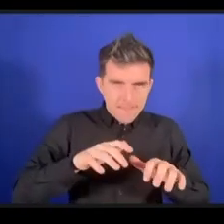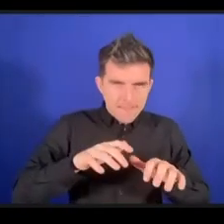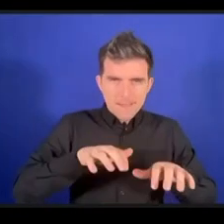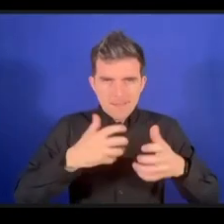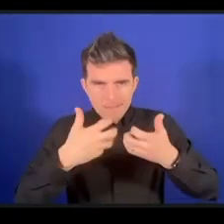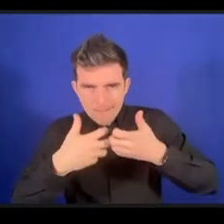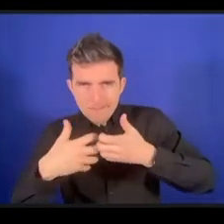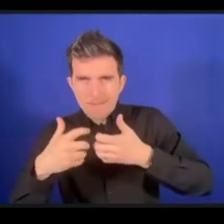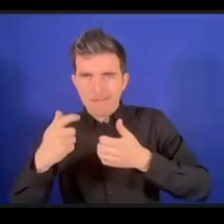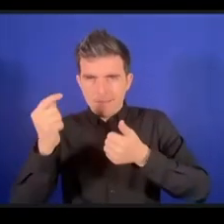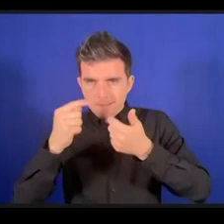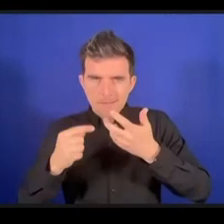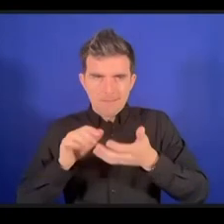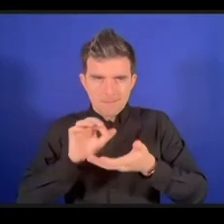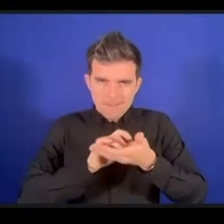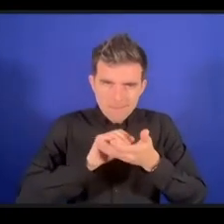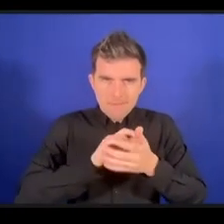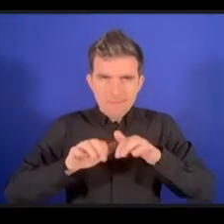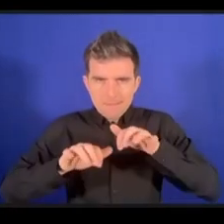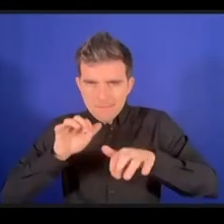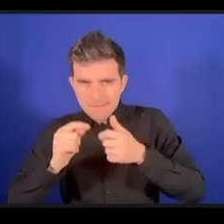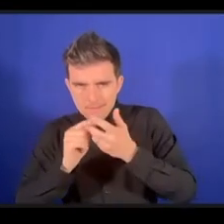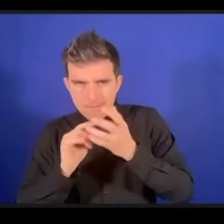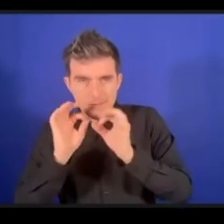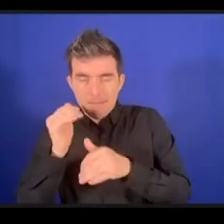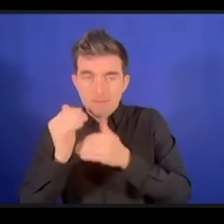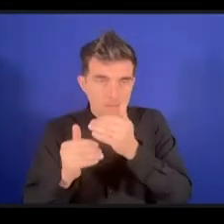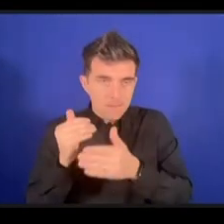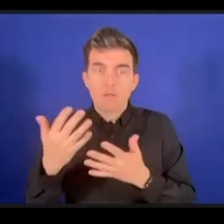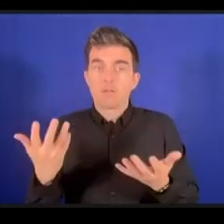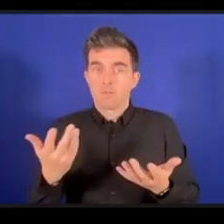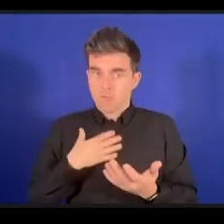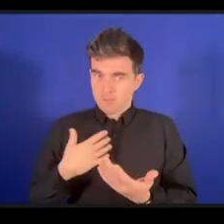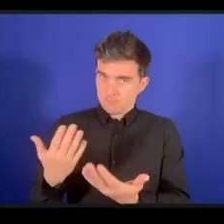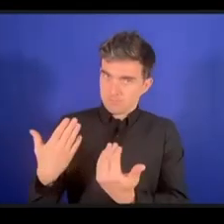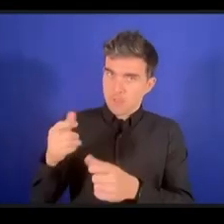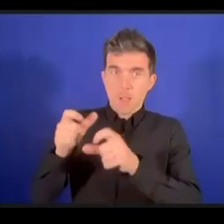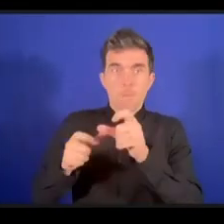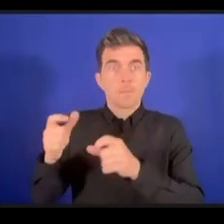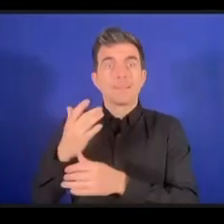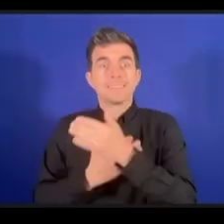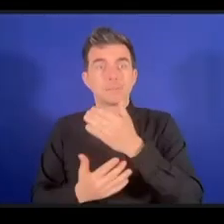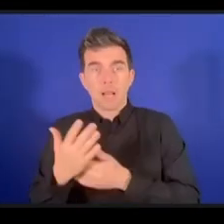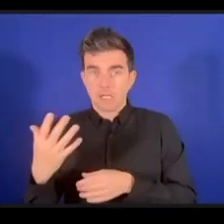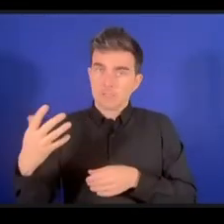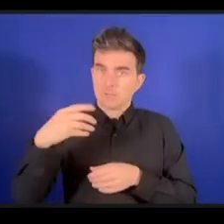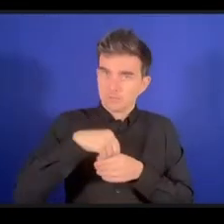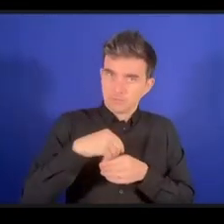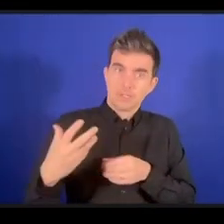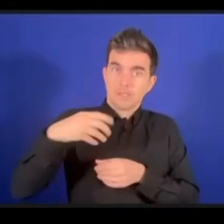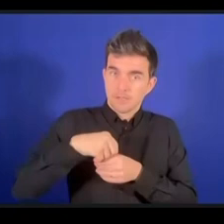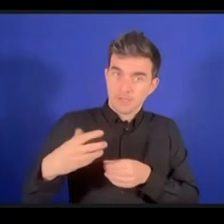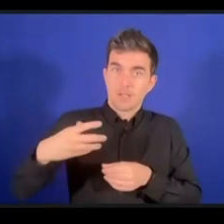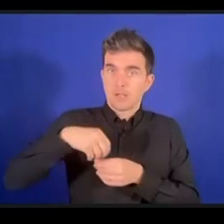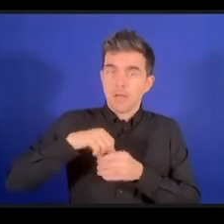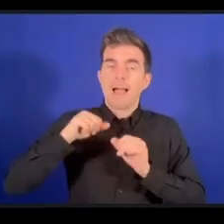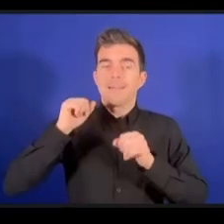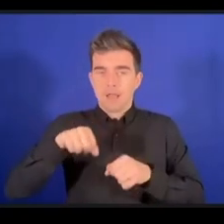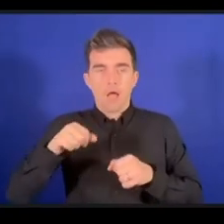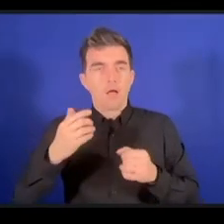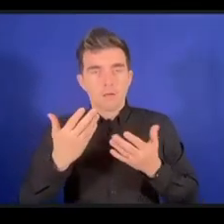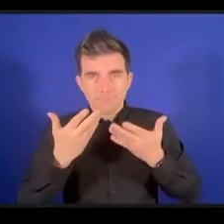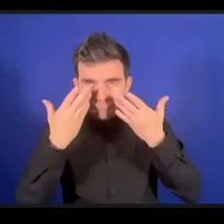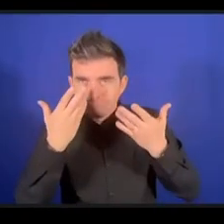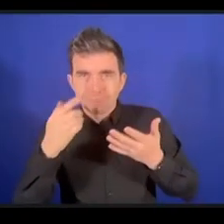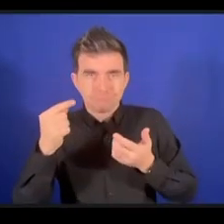励残障人士呢也加入到这些领域的工作当中来，来学习这些方面